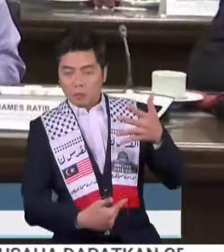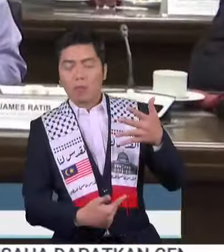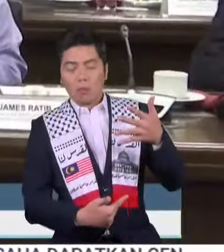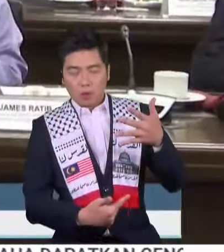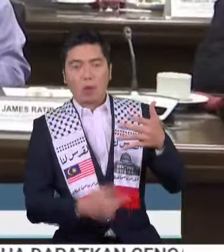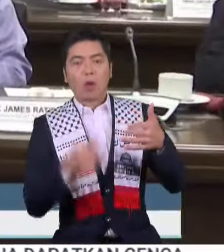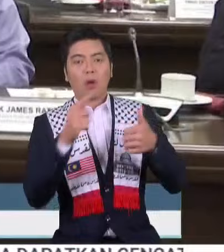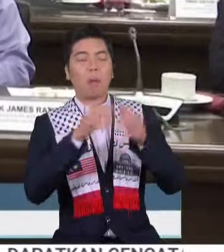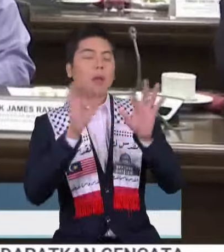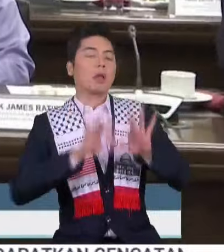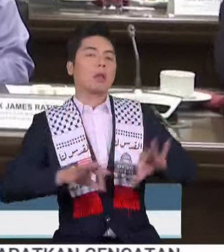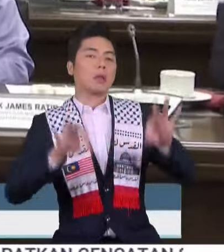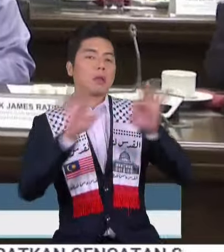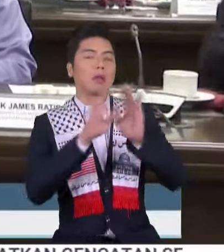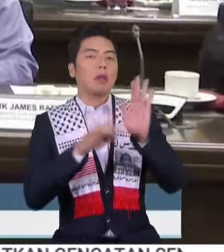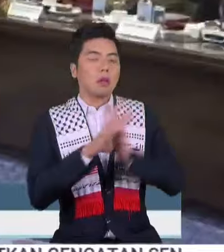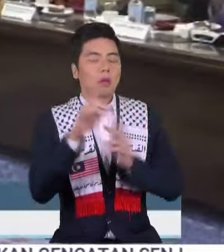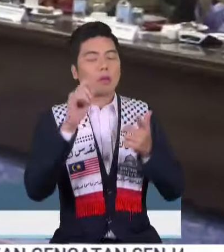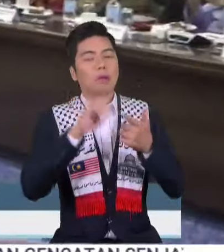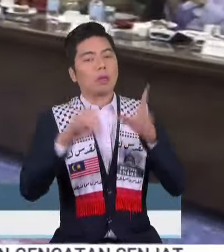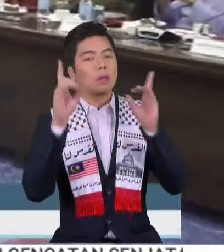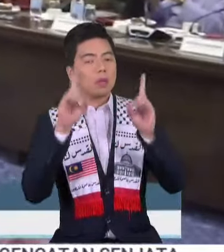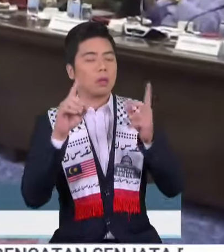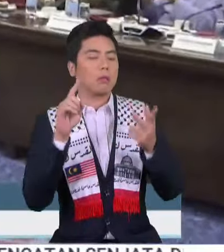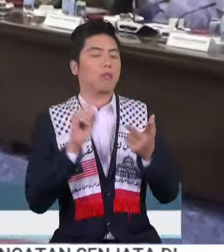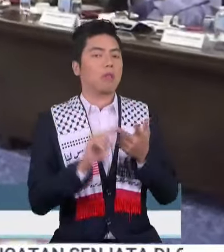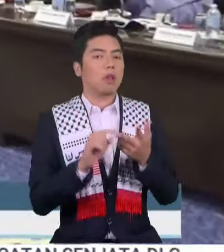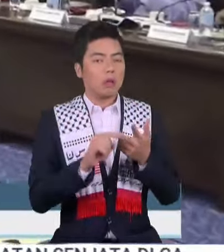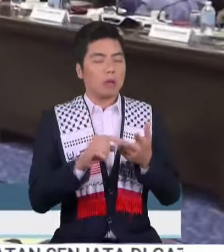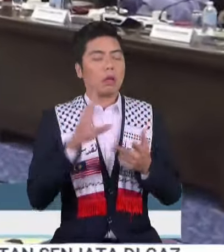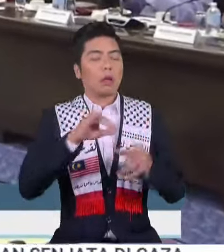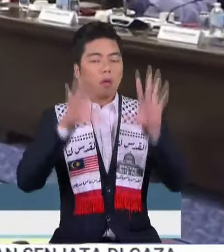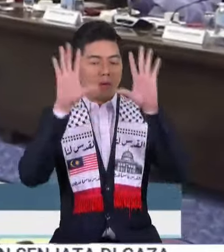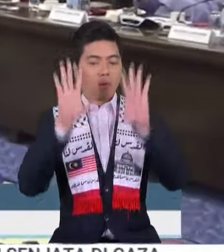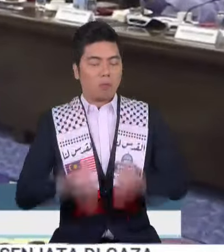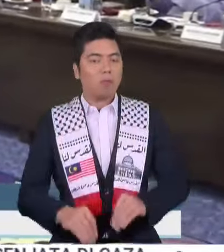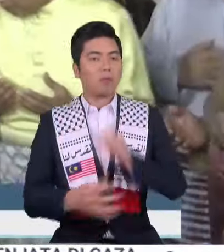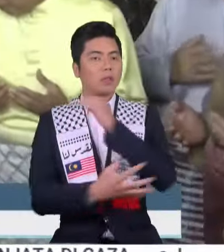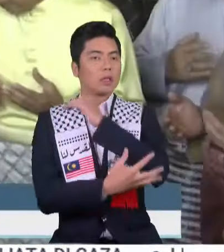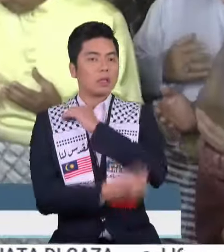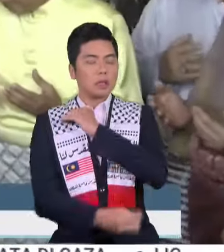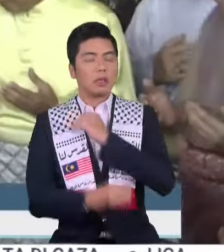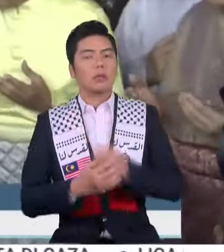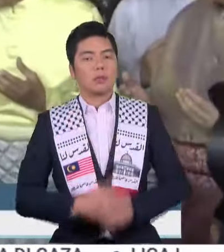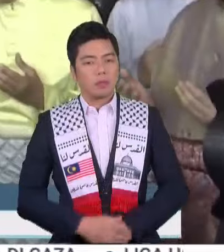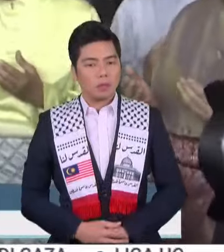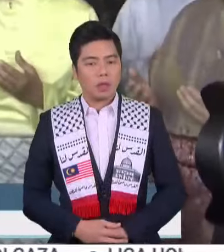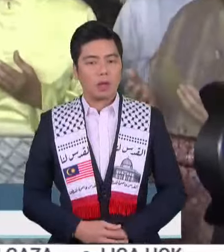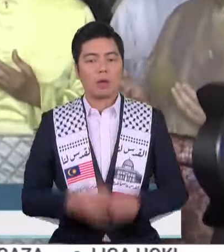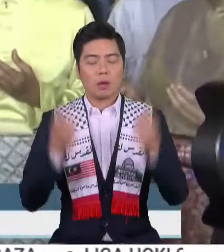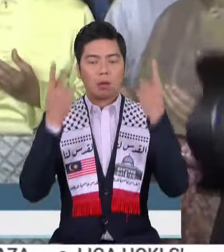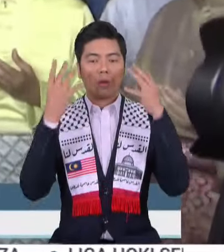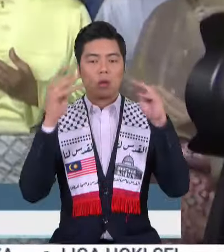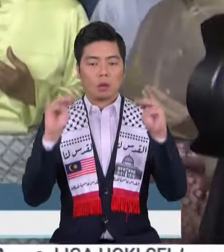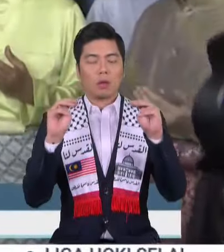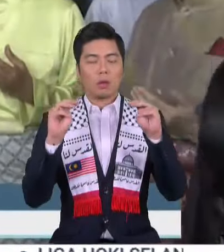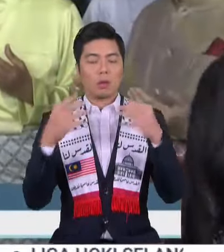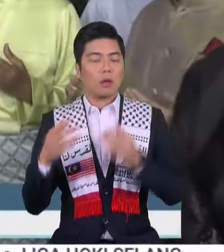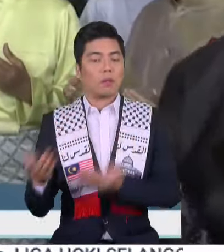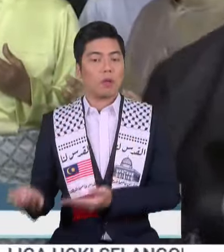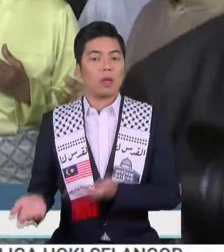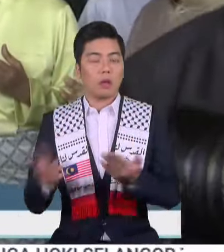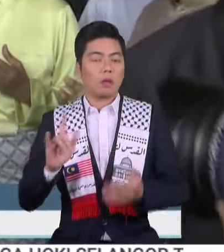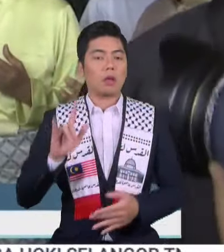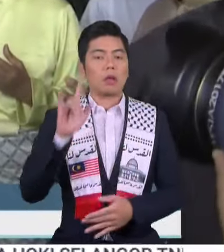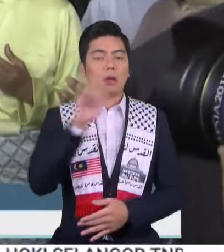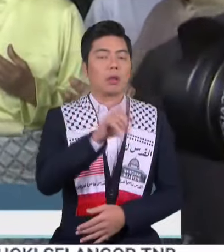asas infrastruktur, pendidikan selain usaha pembasmian kemiskinan. Perdana Menteri kemudiannya berangkat ke Pangkalan